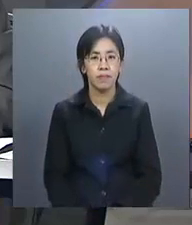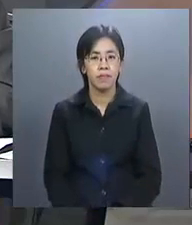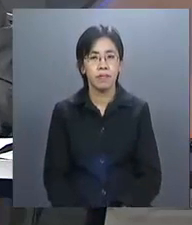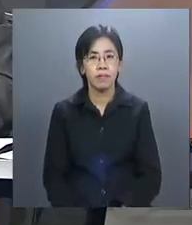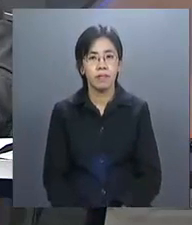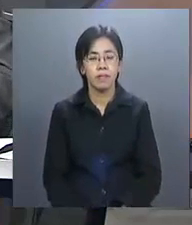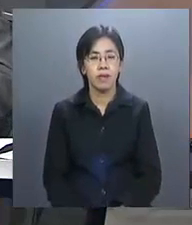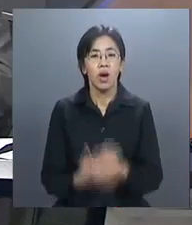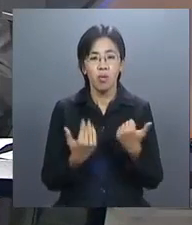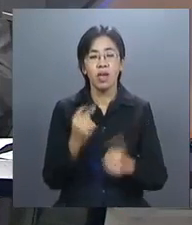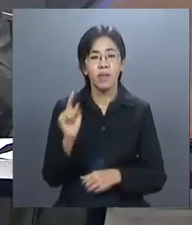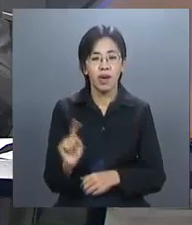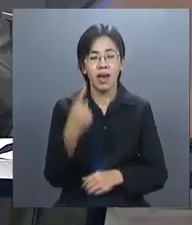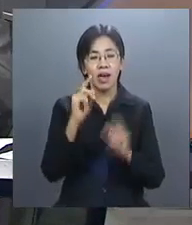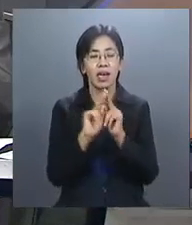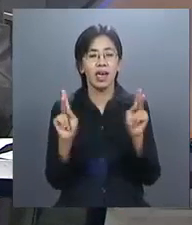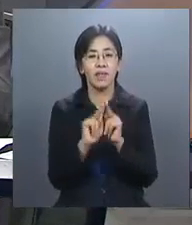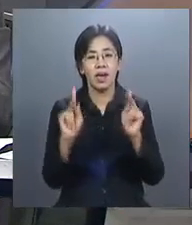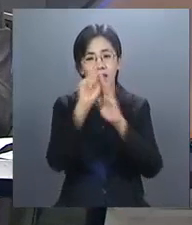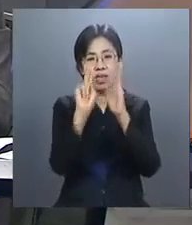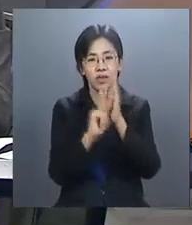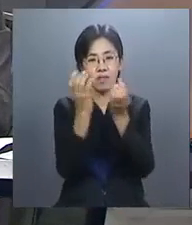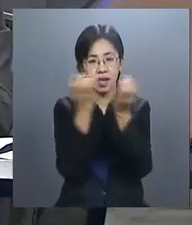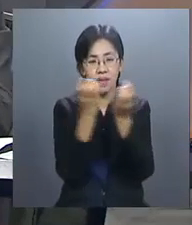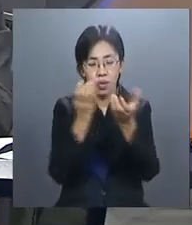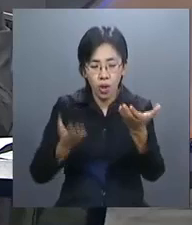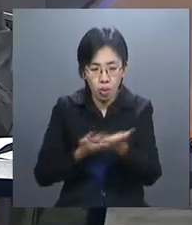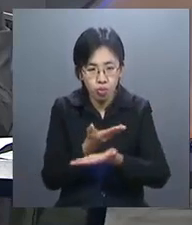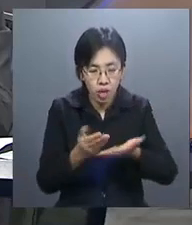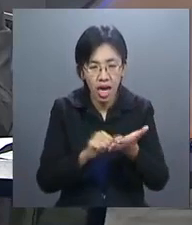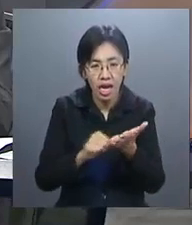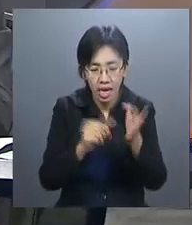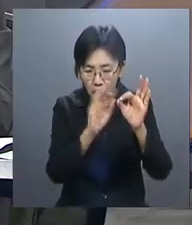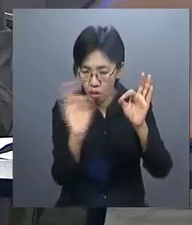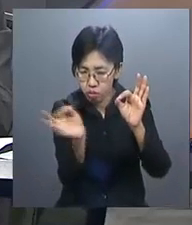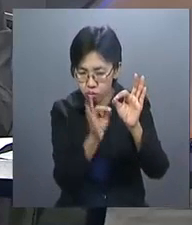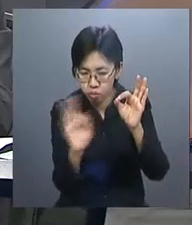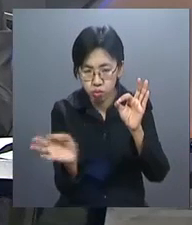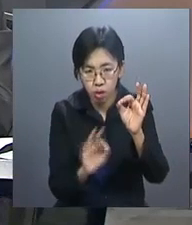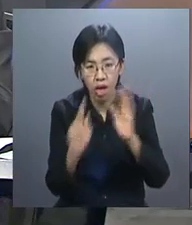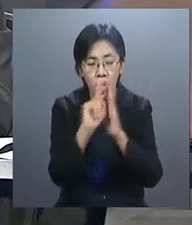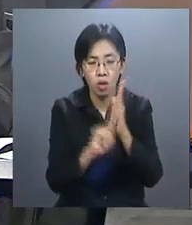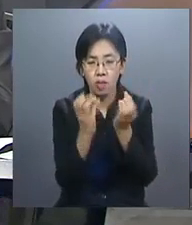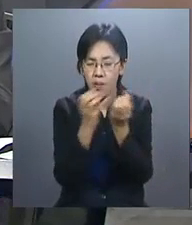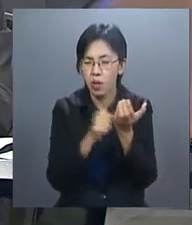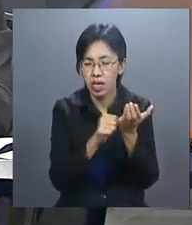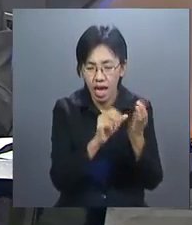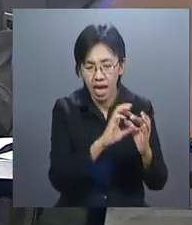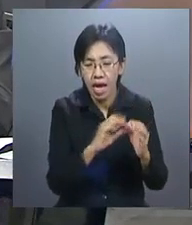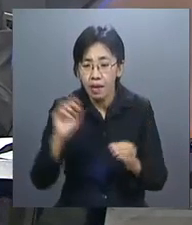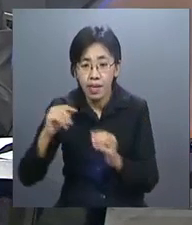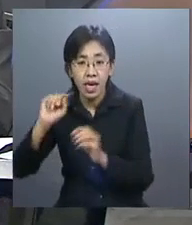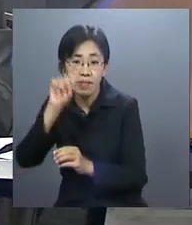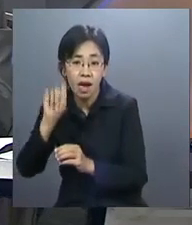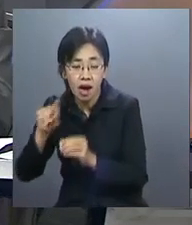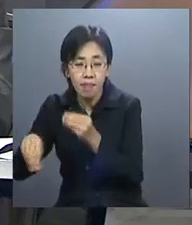วันนี้จะเป็นวันแรกนะครับที่คณะกรรมการร่างรัฐธรรมนูญจะพิจารณาปรับแก้เนื้อหาร่างรัฐธรรมนูญให้สอดคล้องกับคำถามพ่วงด้วยการห